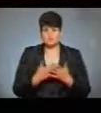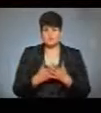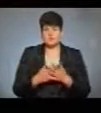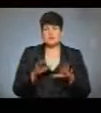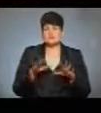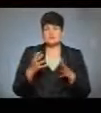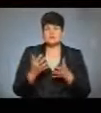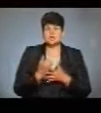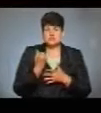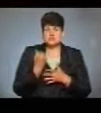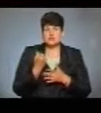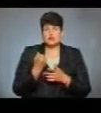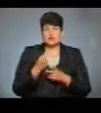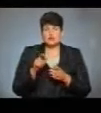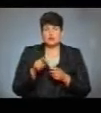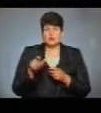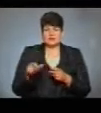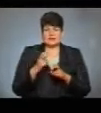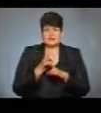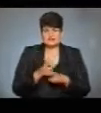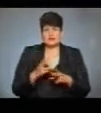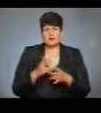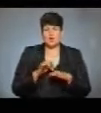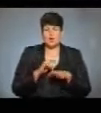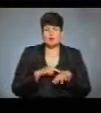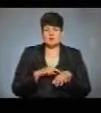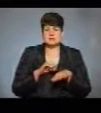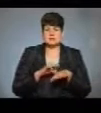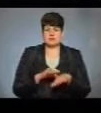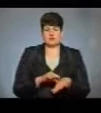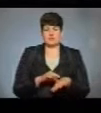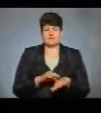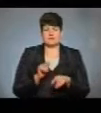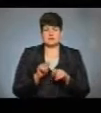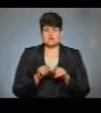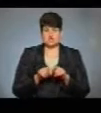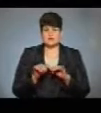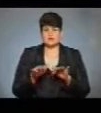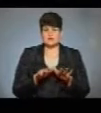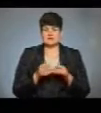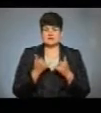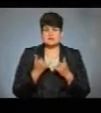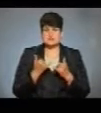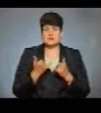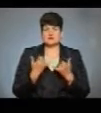знайшли людські кістки, поліція провела слідчі дії. Розповів речник Нацполіції області Сергій Крета. Зараз слідчими дано